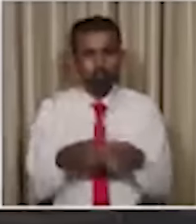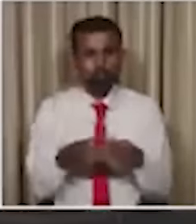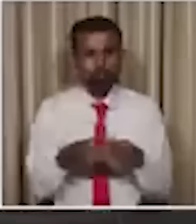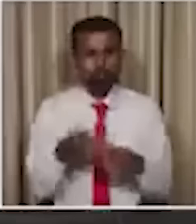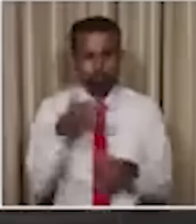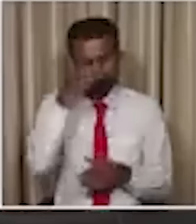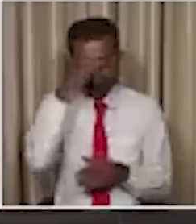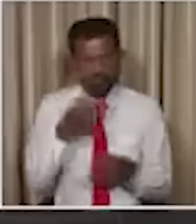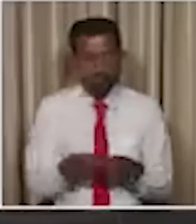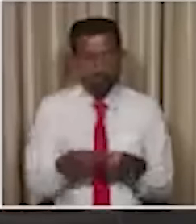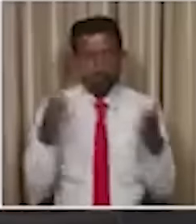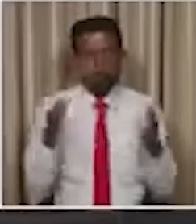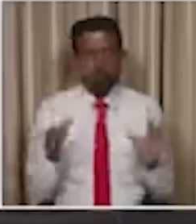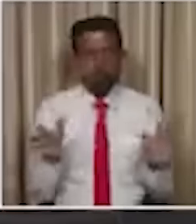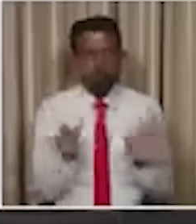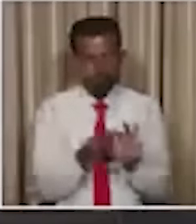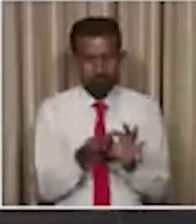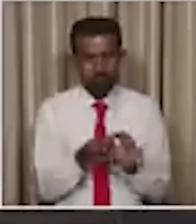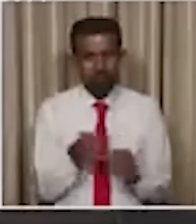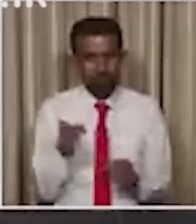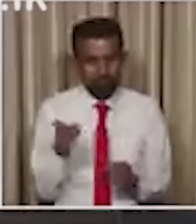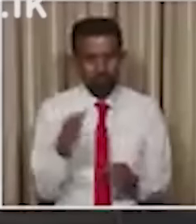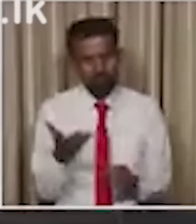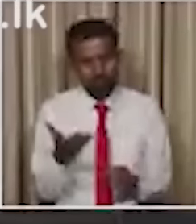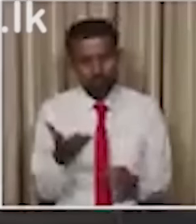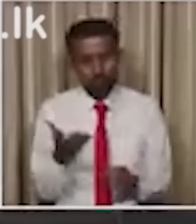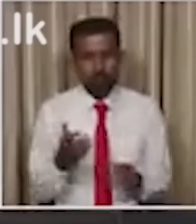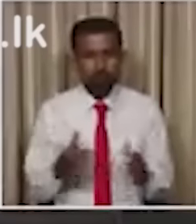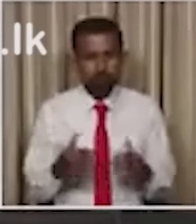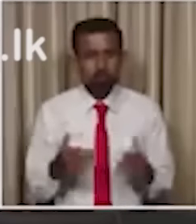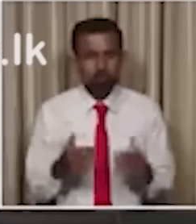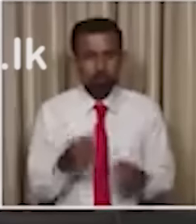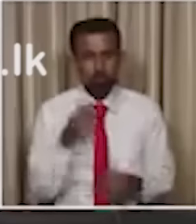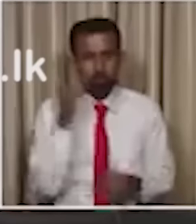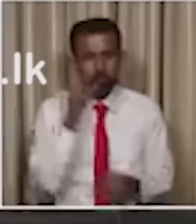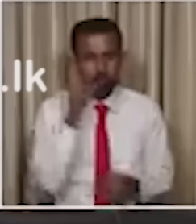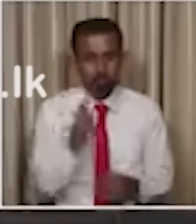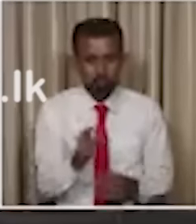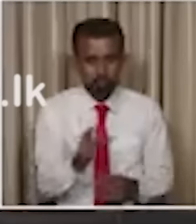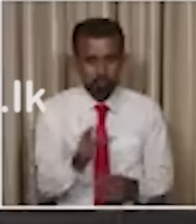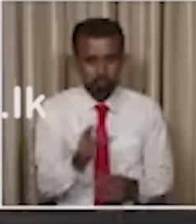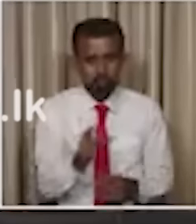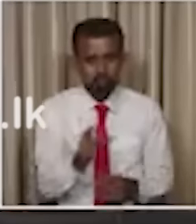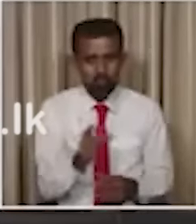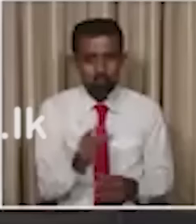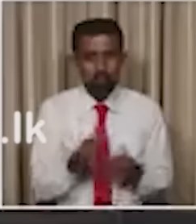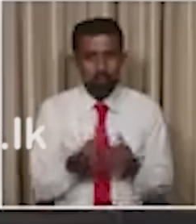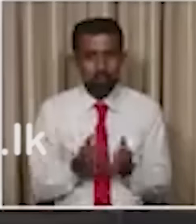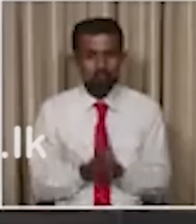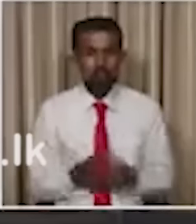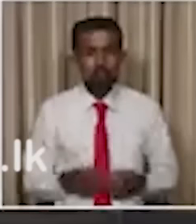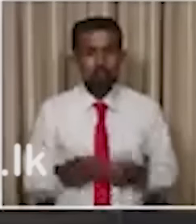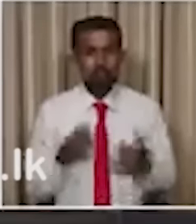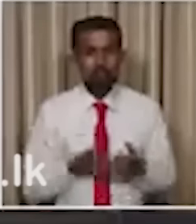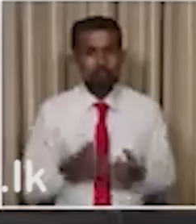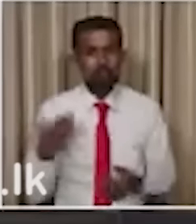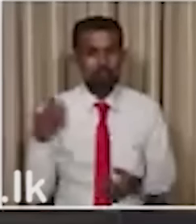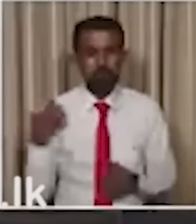ඉරිදින ප්‍රහාරයට සම්බන්ධතාවයක් ඇත්තිද යන්න තවදුරටත් සොයා බලා ඒ අනුව ඔහු විසින් ස්වයංඝාතක සහරන්